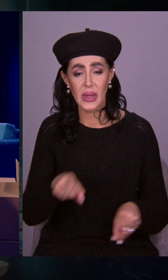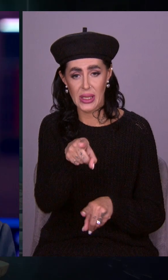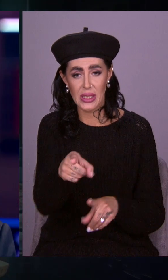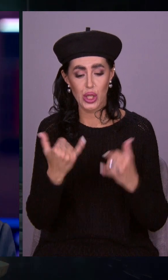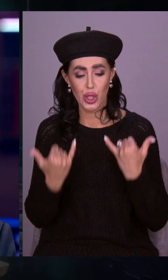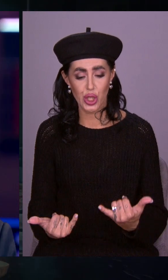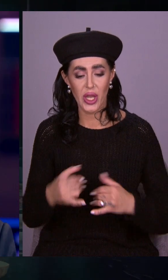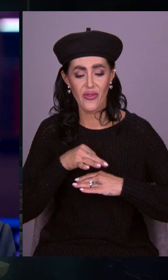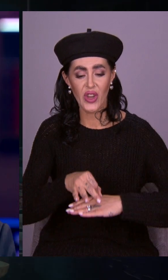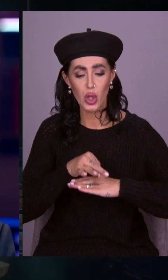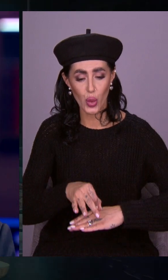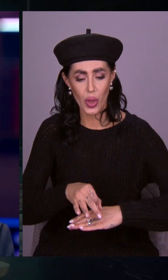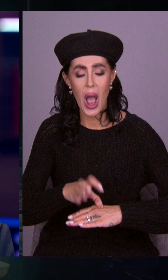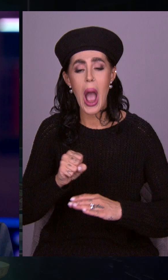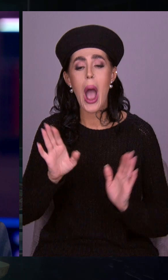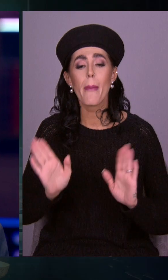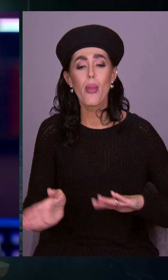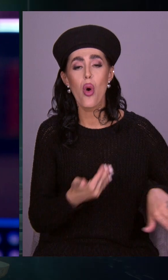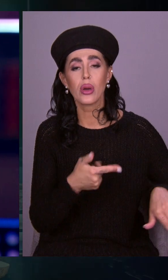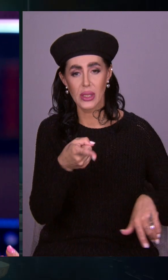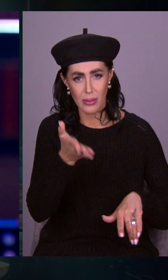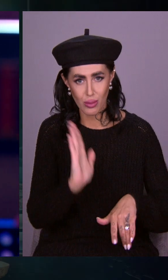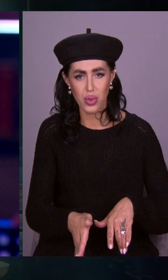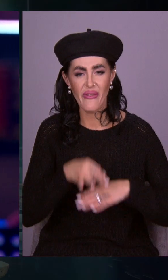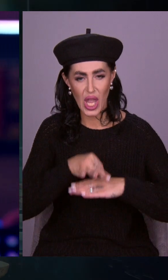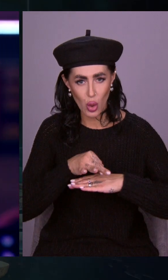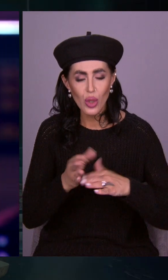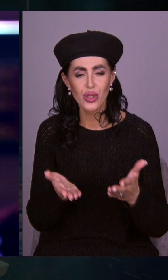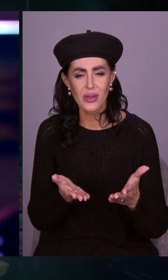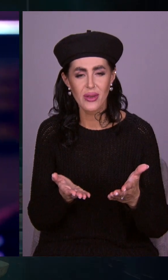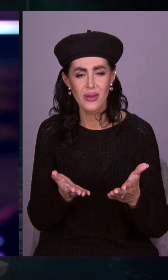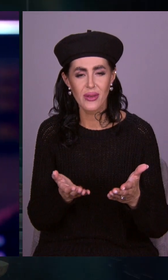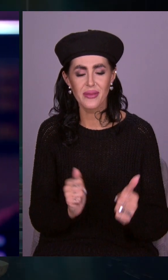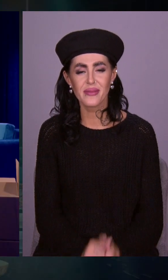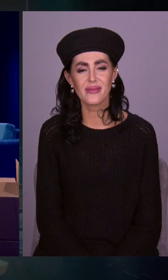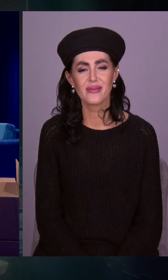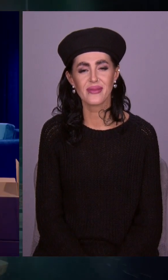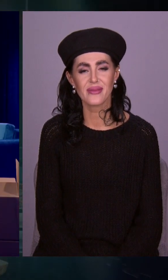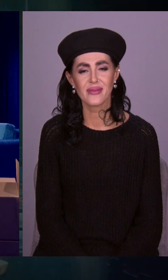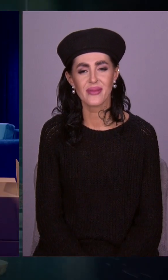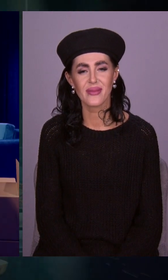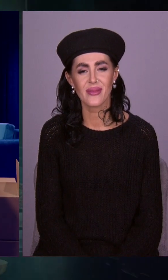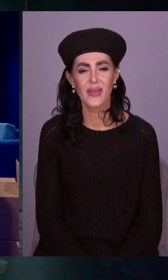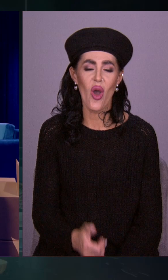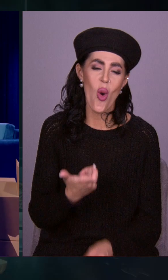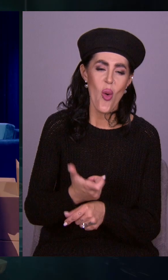роль ведучої. Що, ви потім, може, реально станете ведучою? Так що, це нормальний комент.